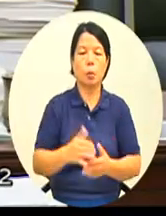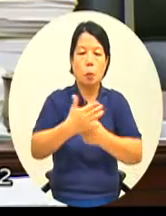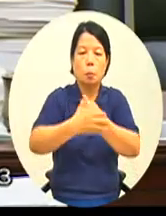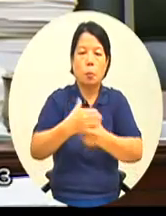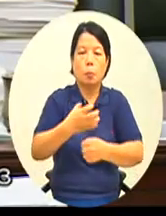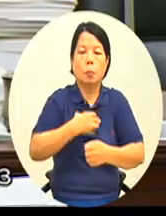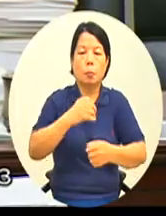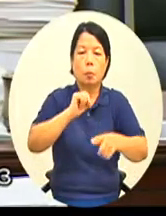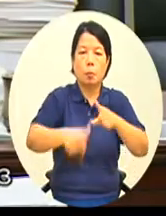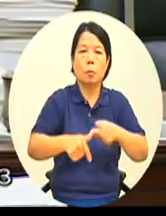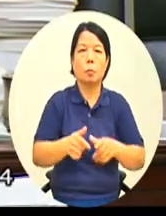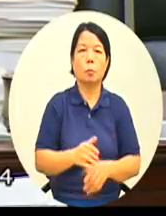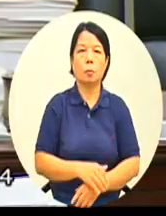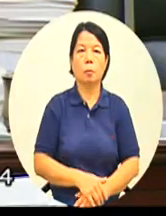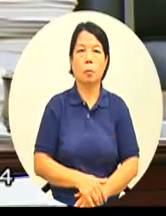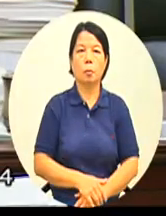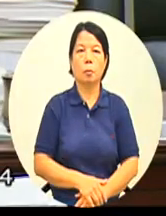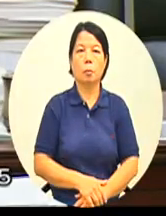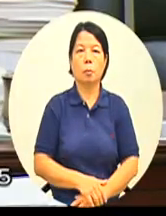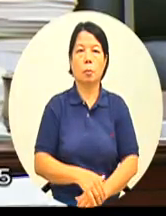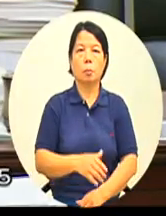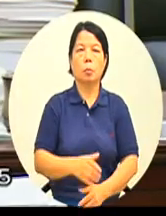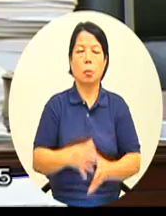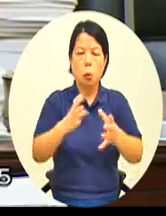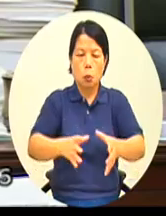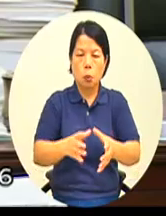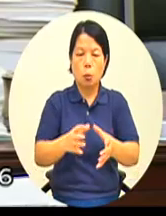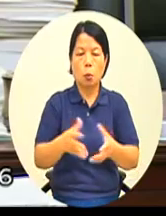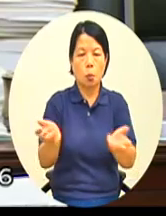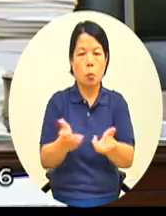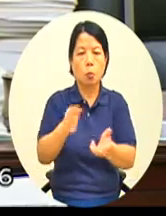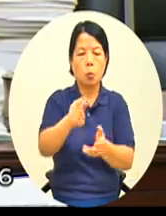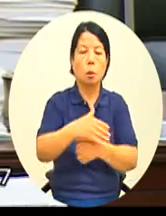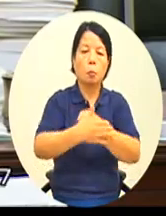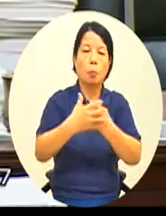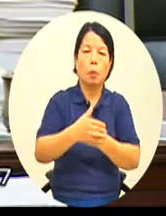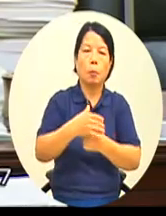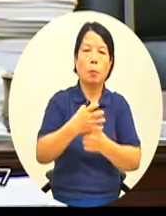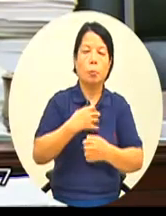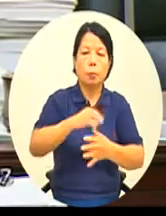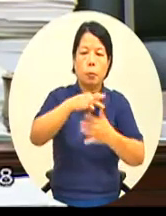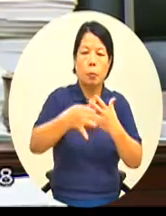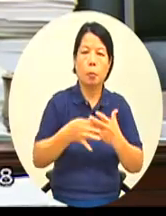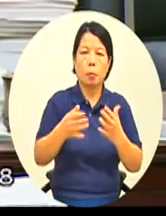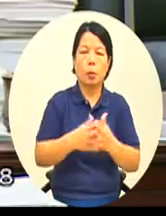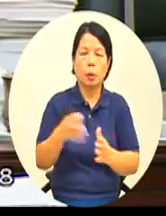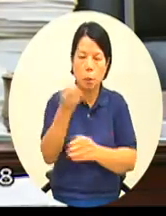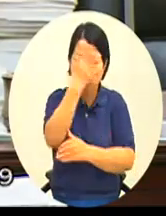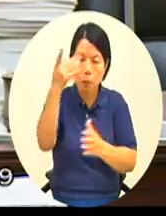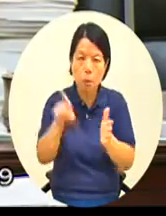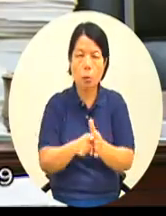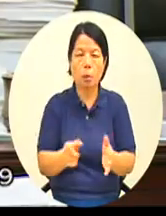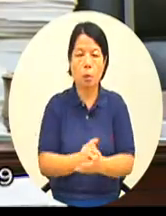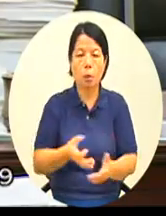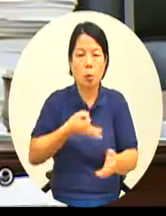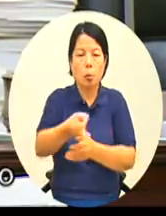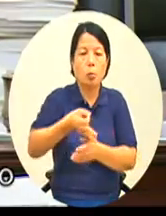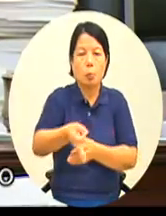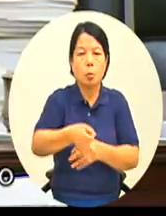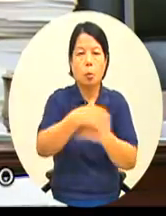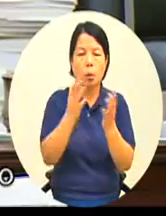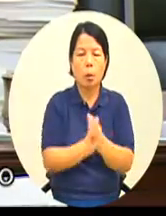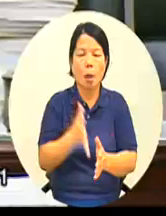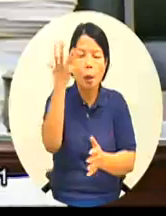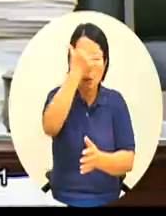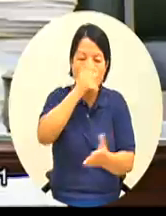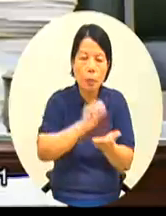司去开发所谓这样的一个保险机制，可能有年轻的时候你缴，那缴后面就是在为了支付这